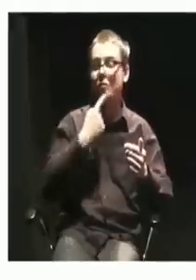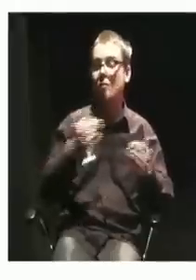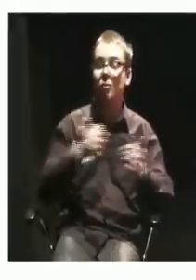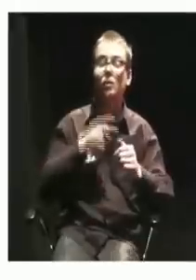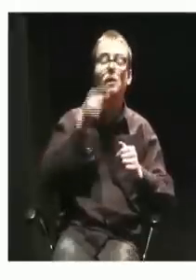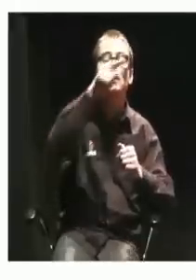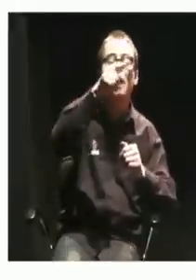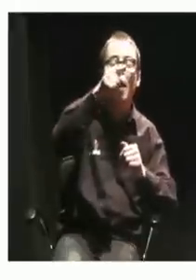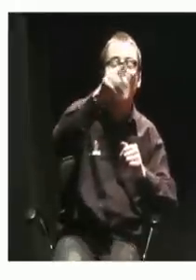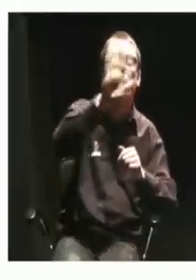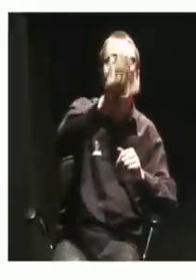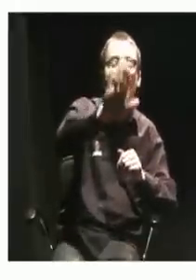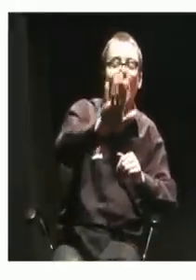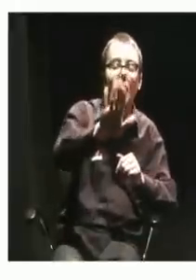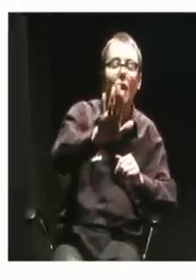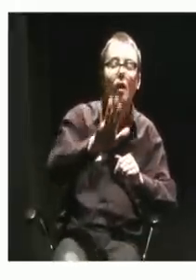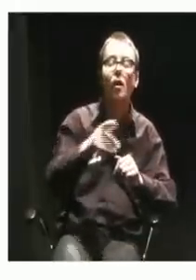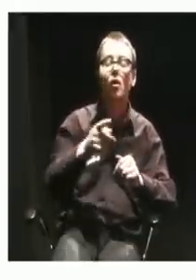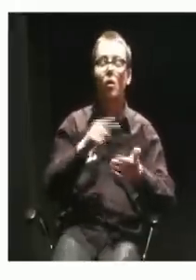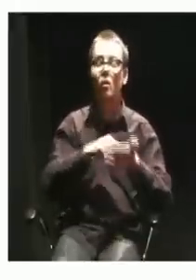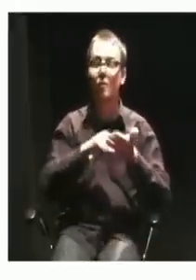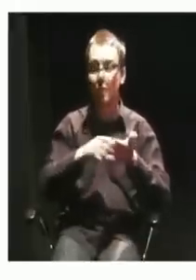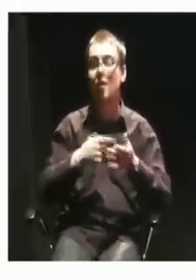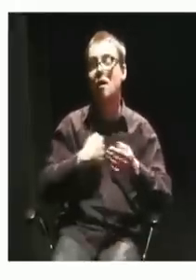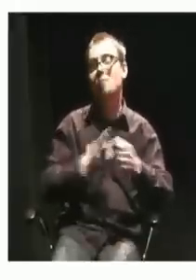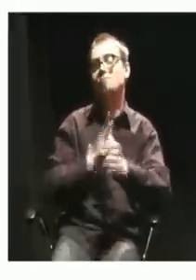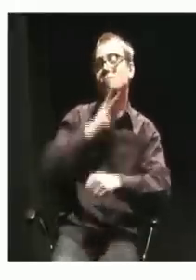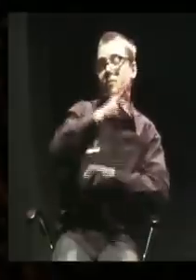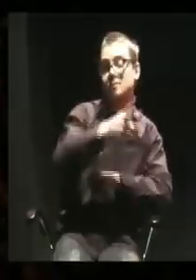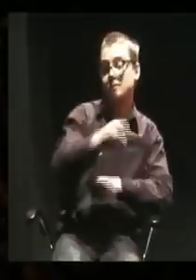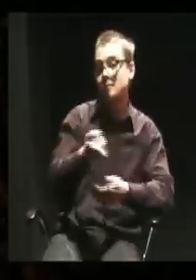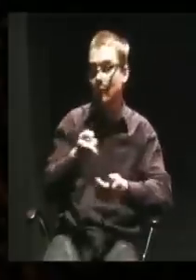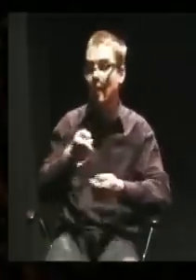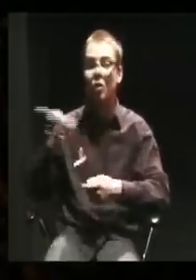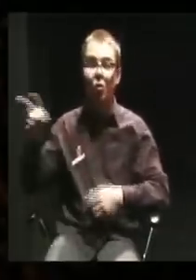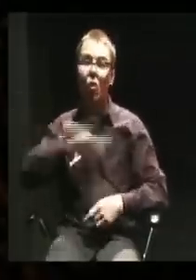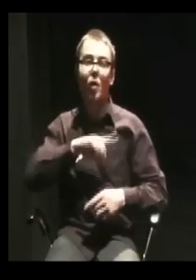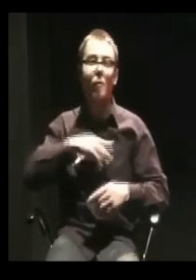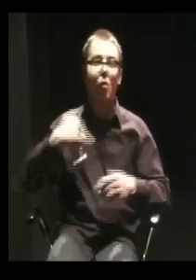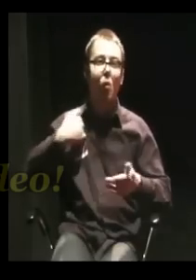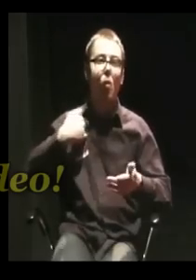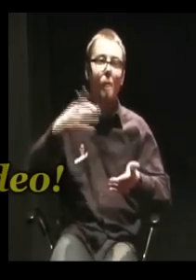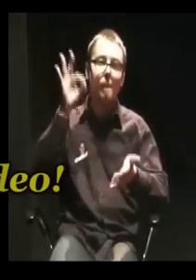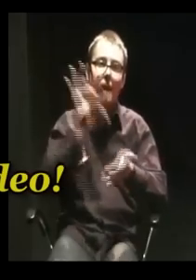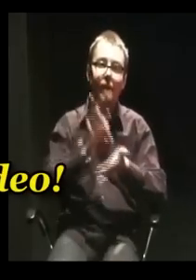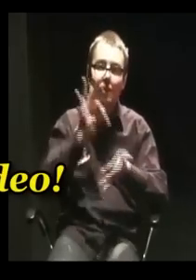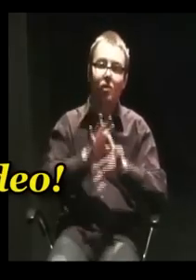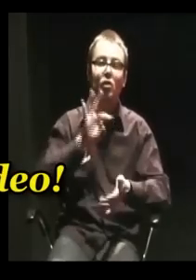Był przekonany, że jestem gościem tej imprezy. Chodziłem, zwiedzałem, robiłem zdjęcia. Nawet w toaletach mają znak